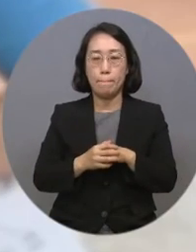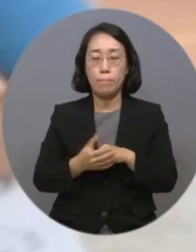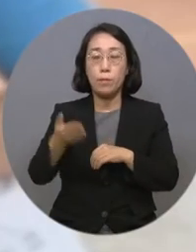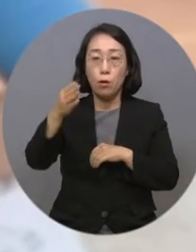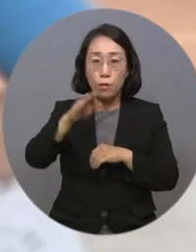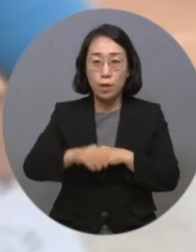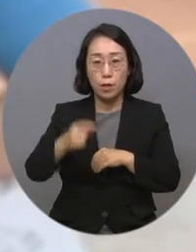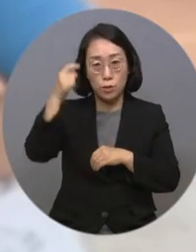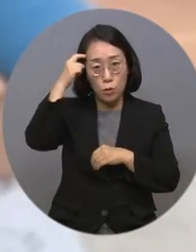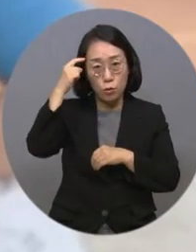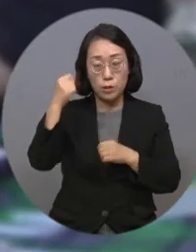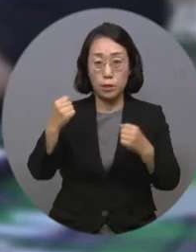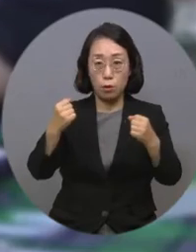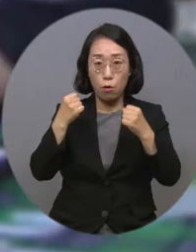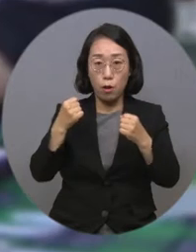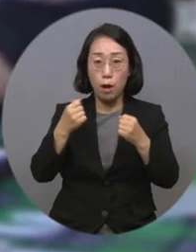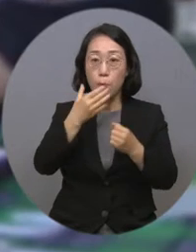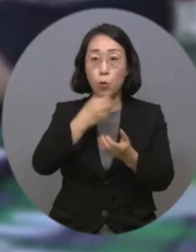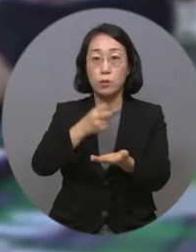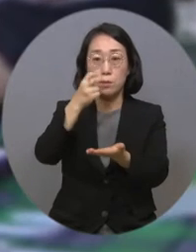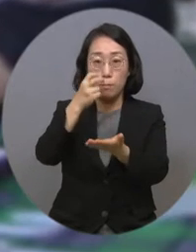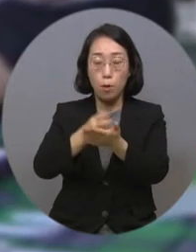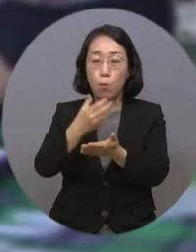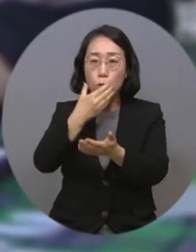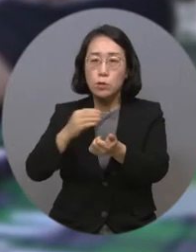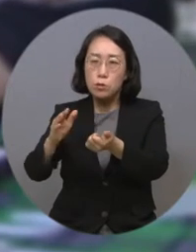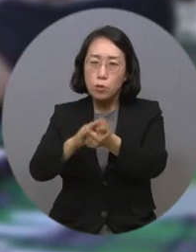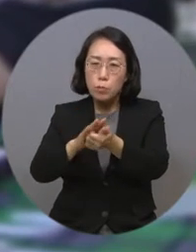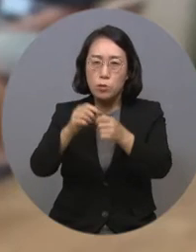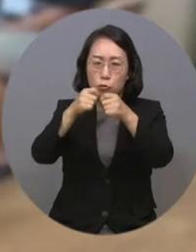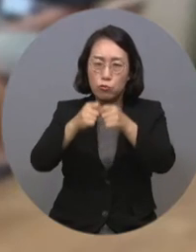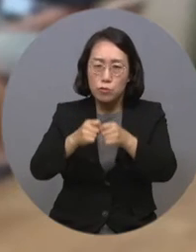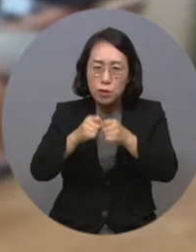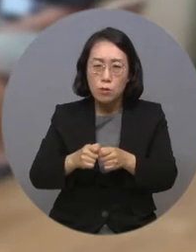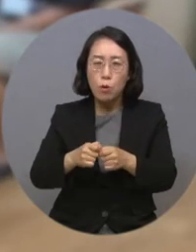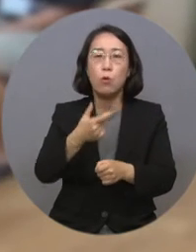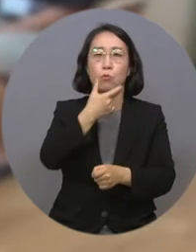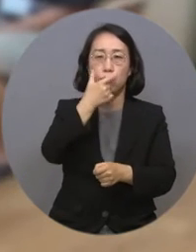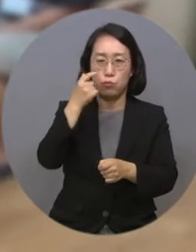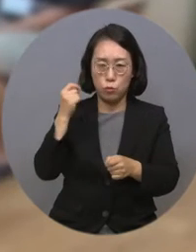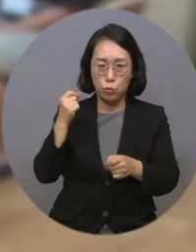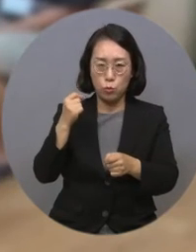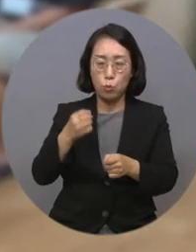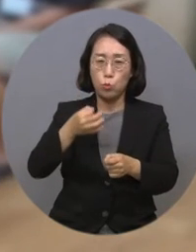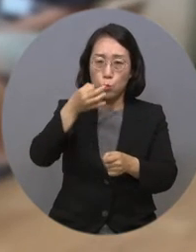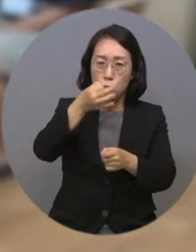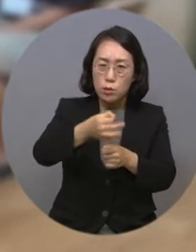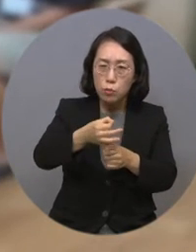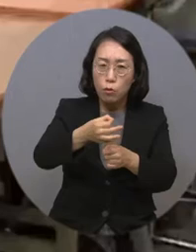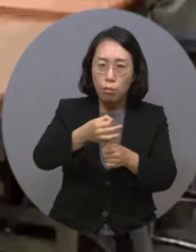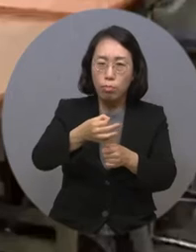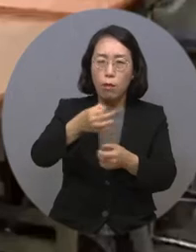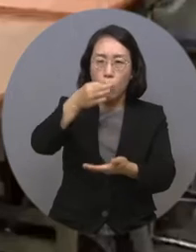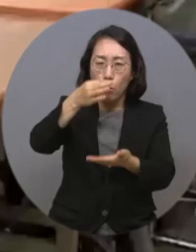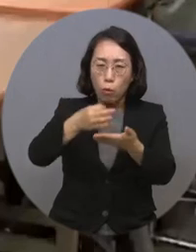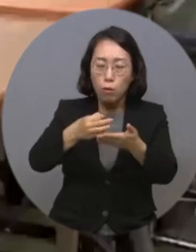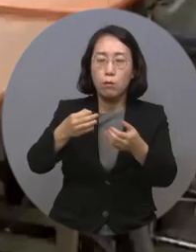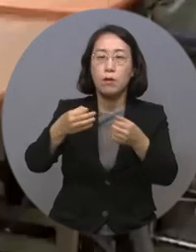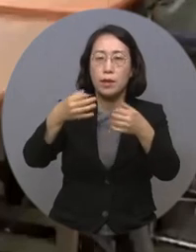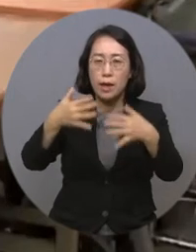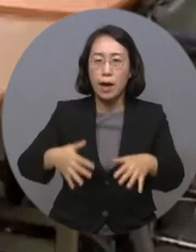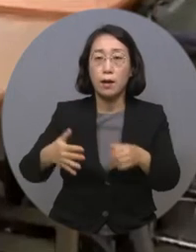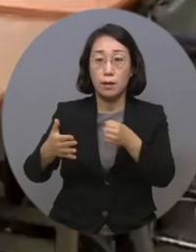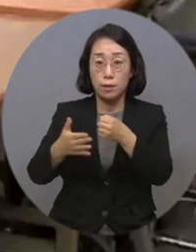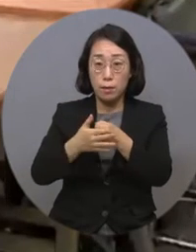그런데 정신건강 복제 법은 복제 서비스 지원에 구체성이 약하고 예산지원 의 근거가 미비한 상황으로